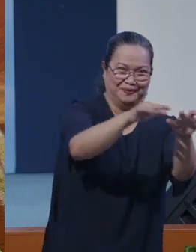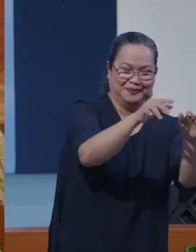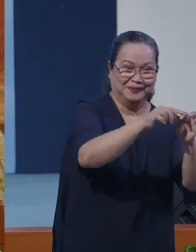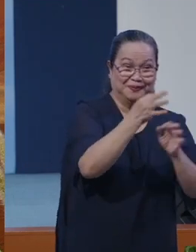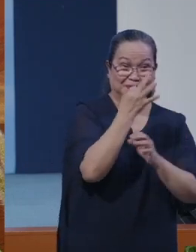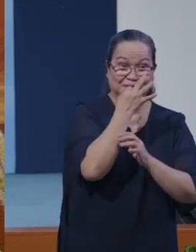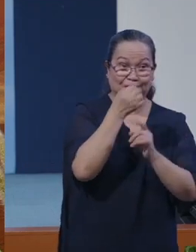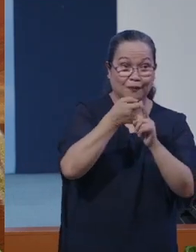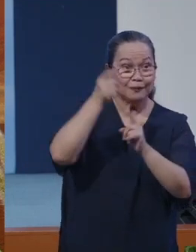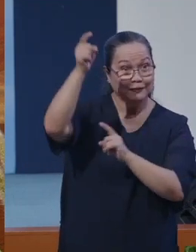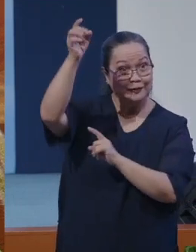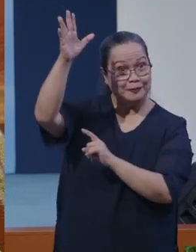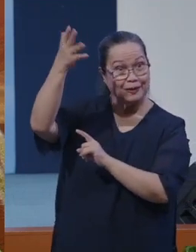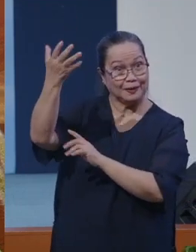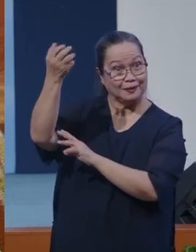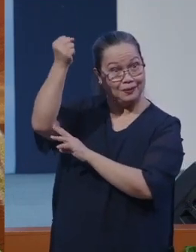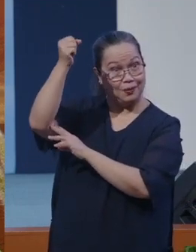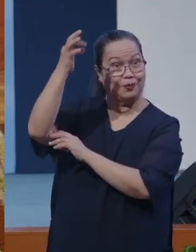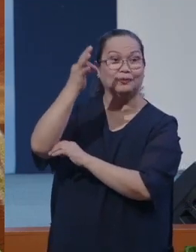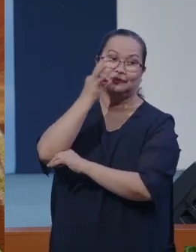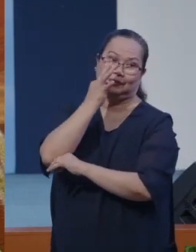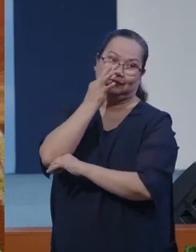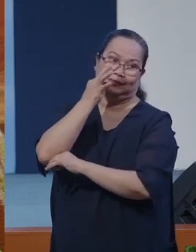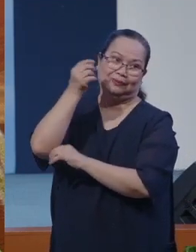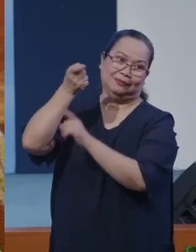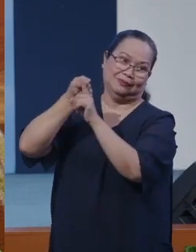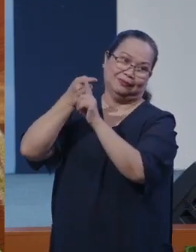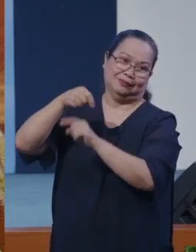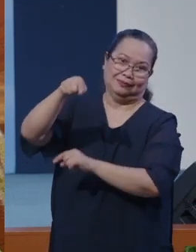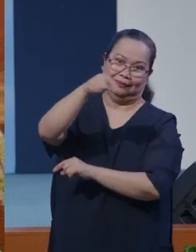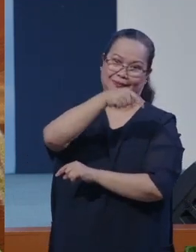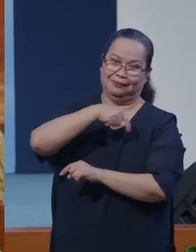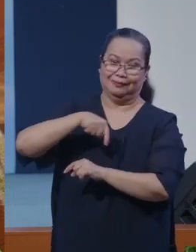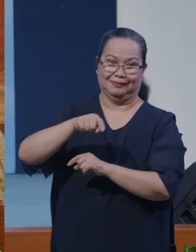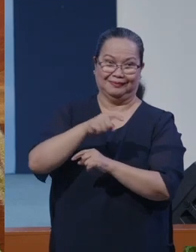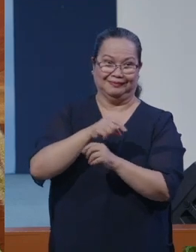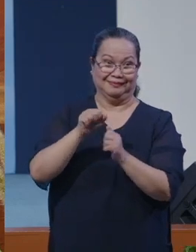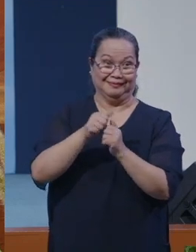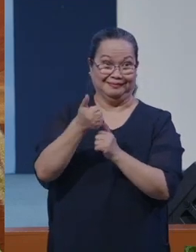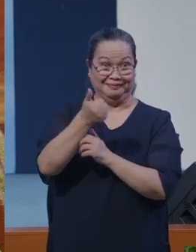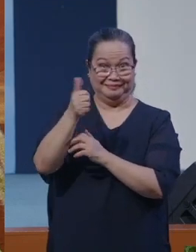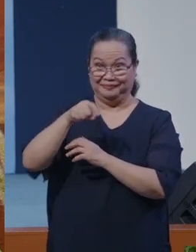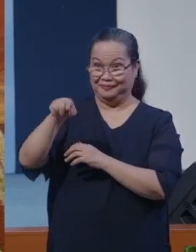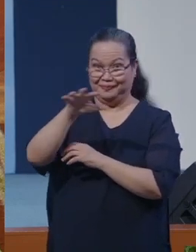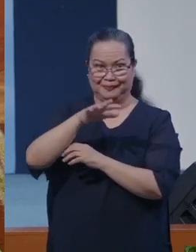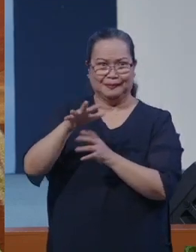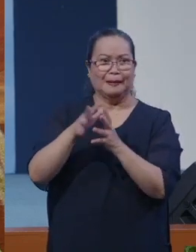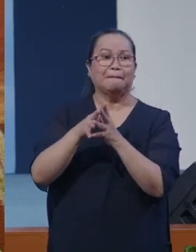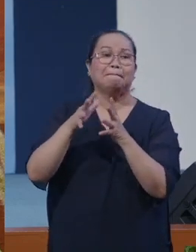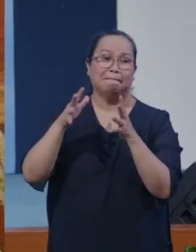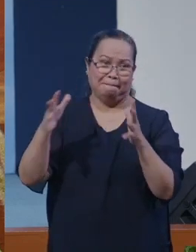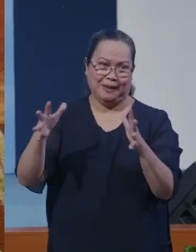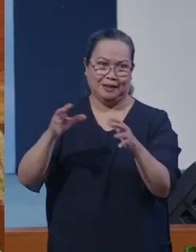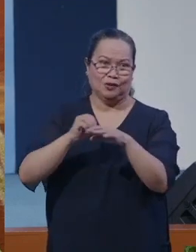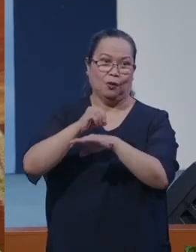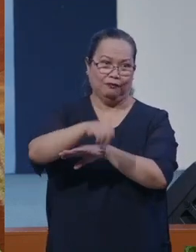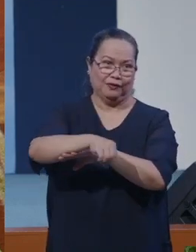Kanya nagmumula ang ating pagkain. Mga kapatid, sa iba nga sa atin, sobra na yung